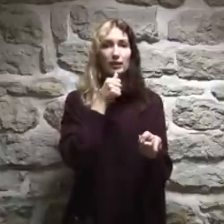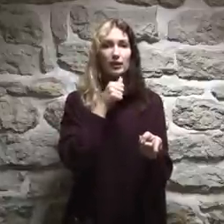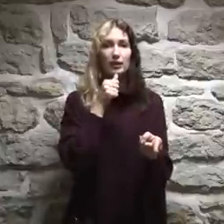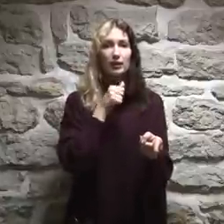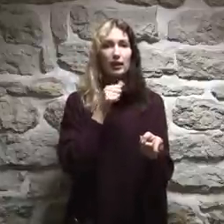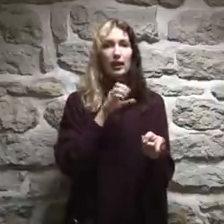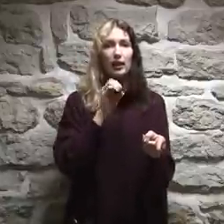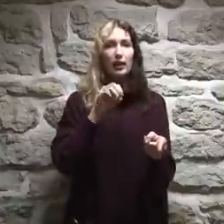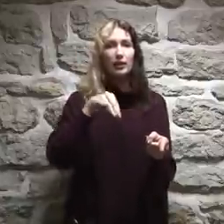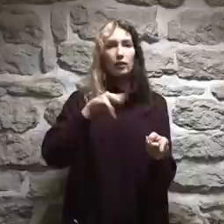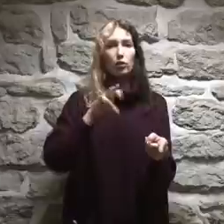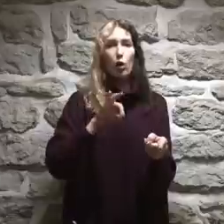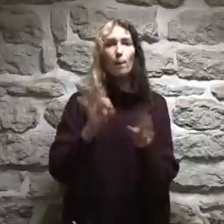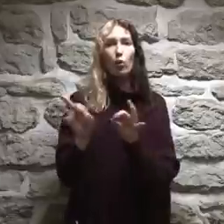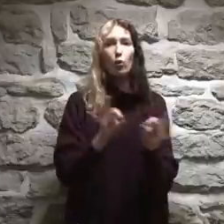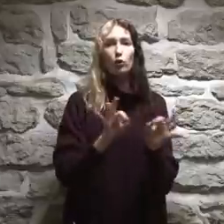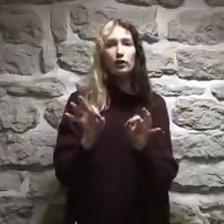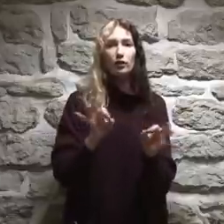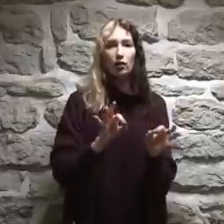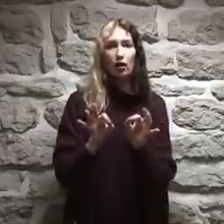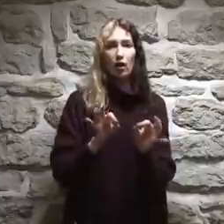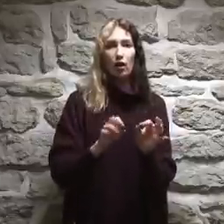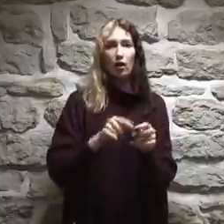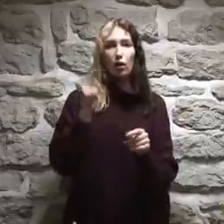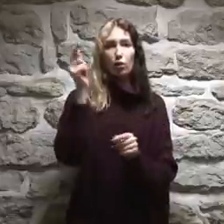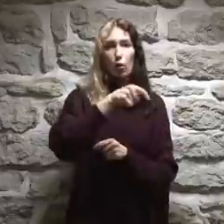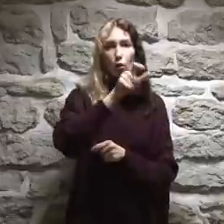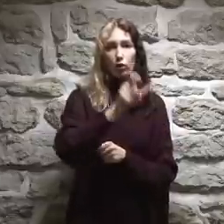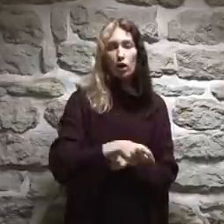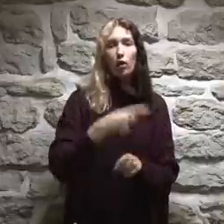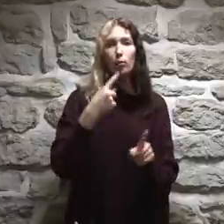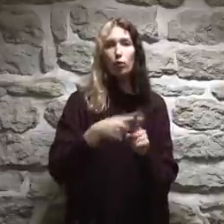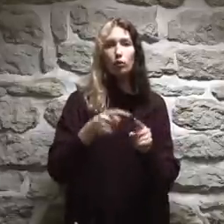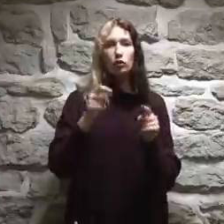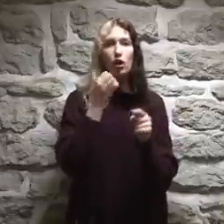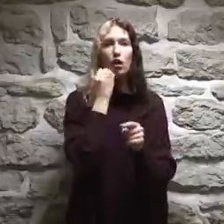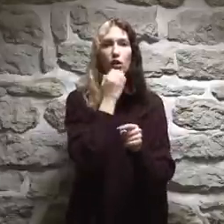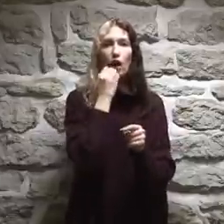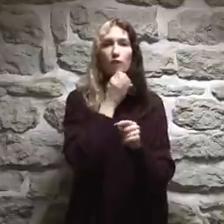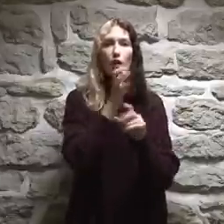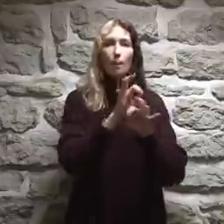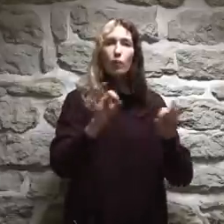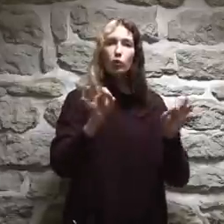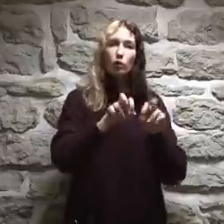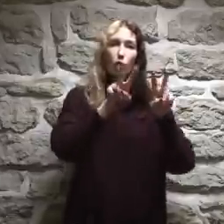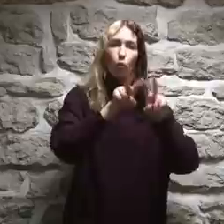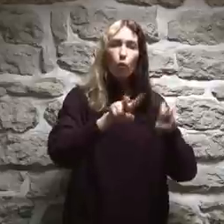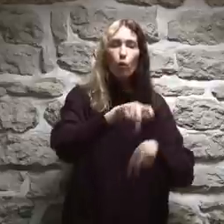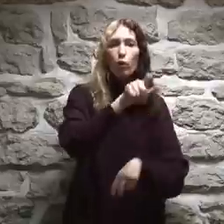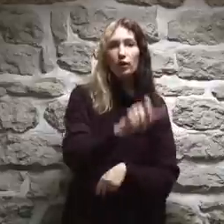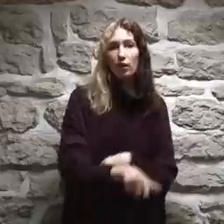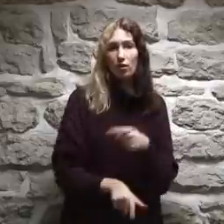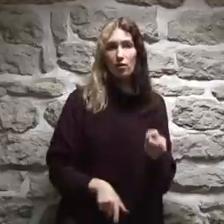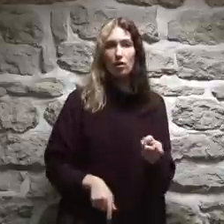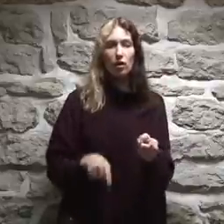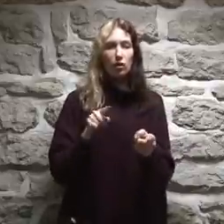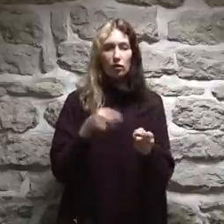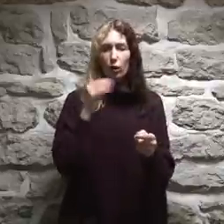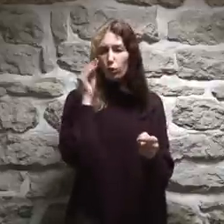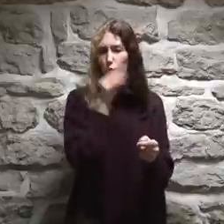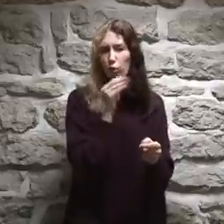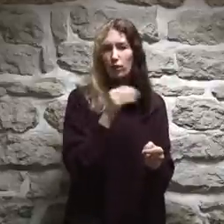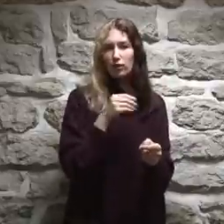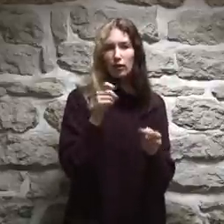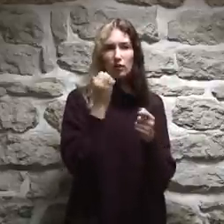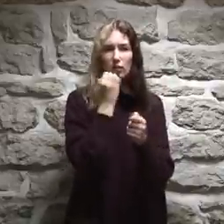etnomusikoloogia rajaja ja üks teenekamaid rahvamuusika uurijaid. Ta on talletanud tuhandeid